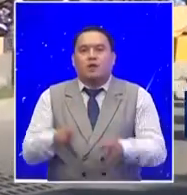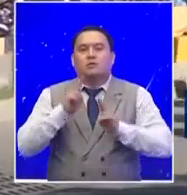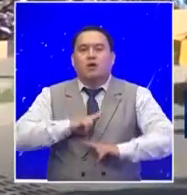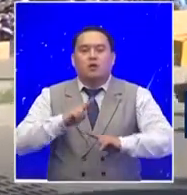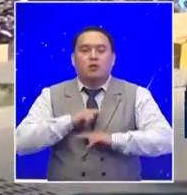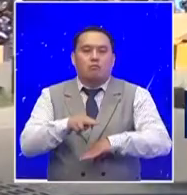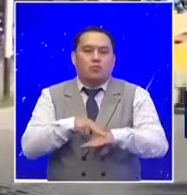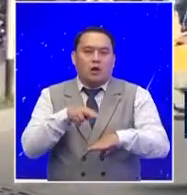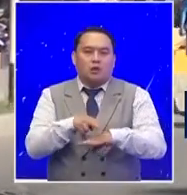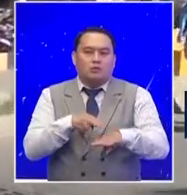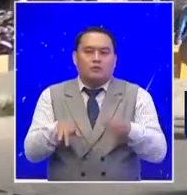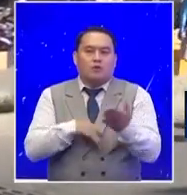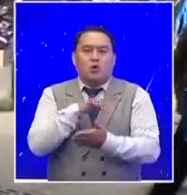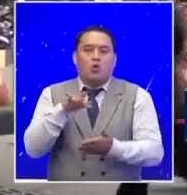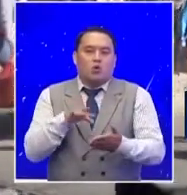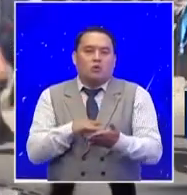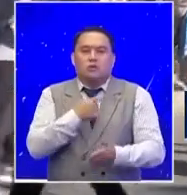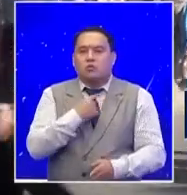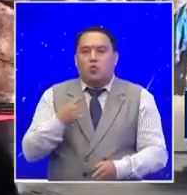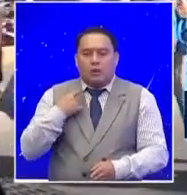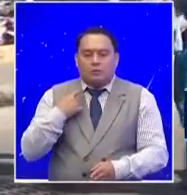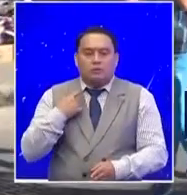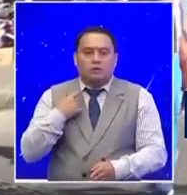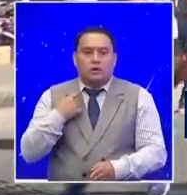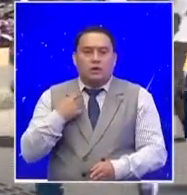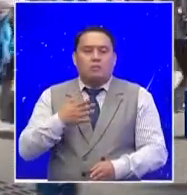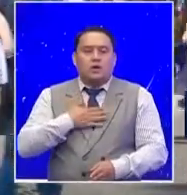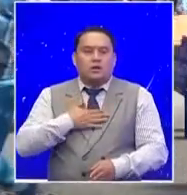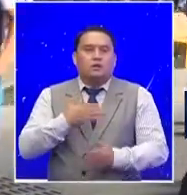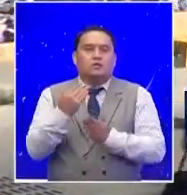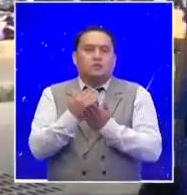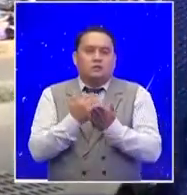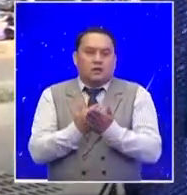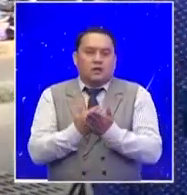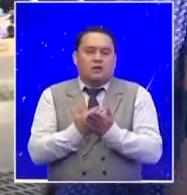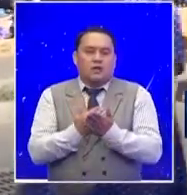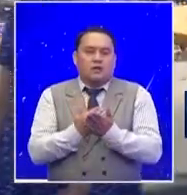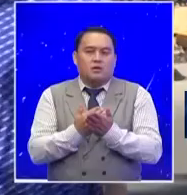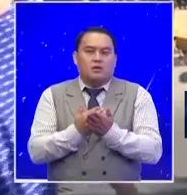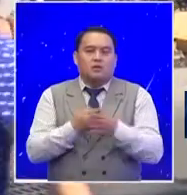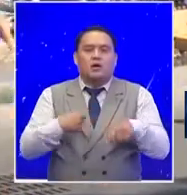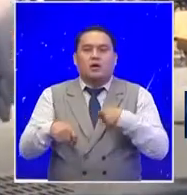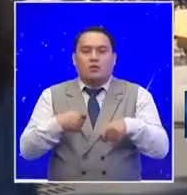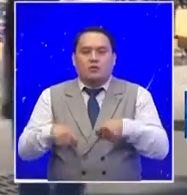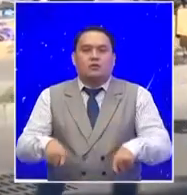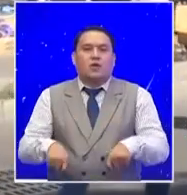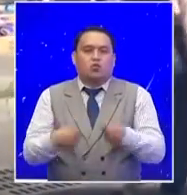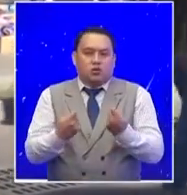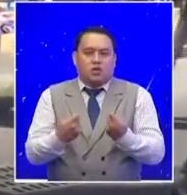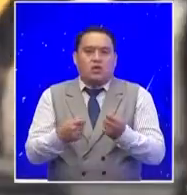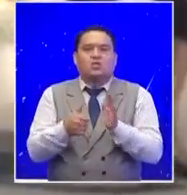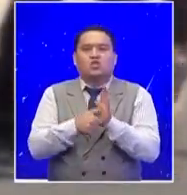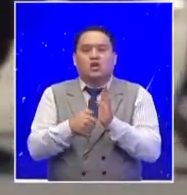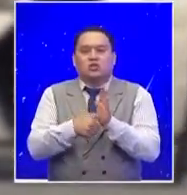полиции Восточно-городского отдела полиции было составлено по стихийной торговле около